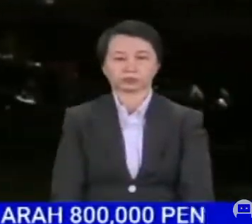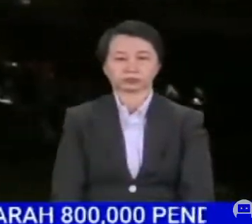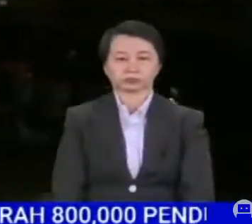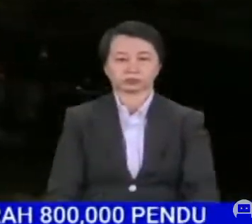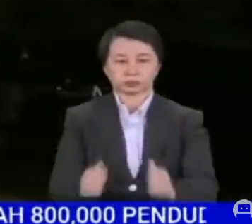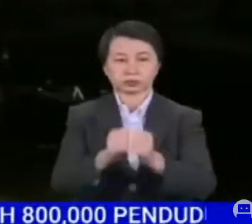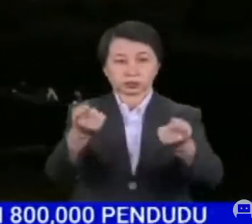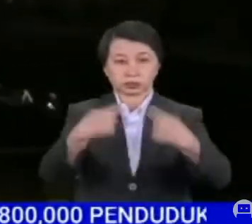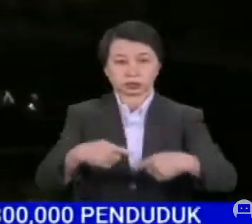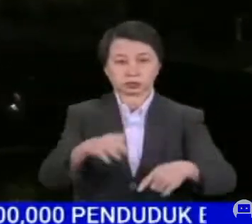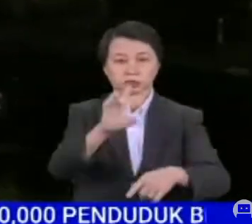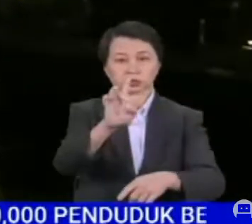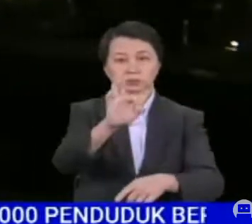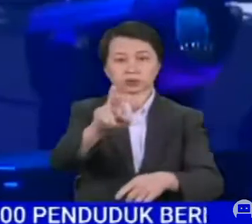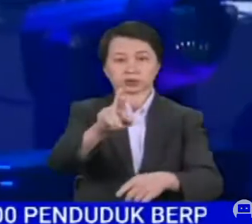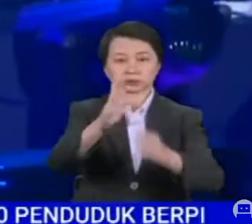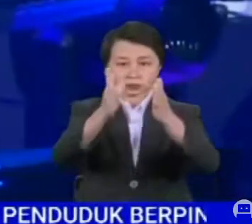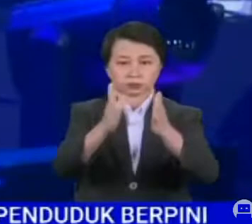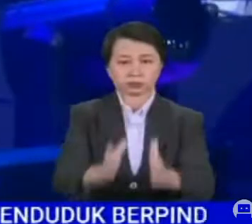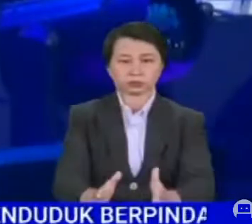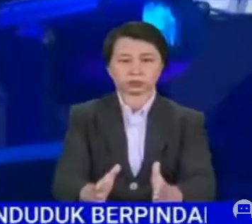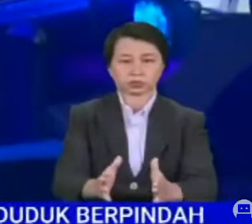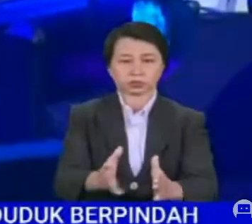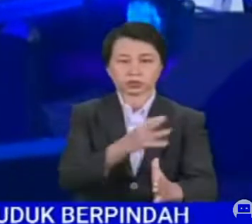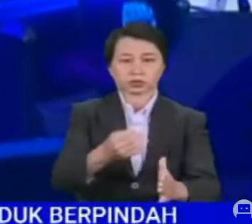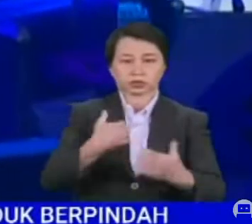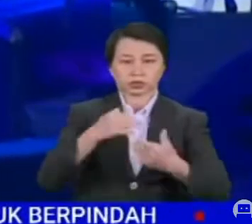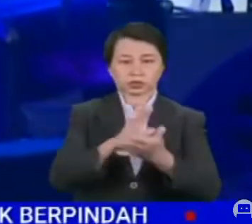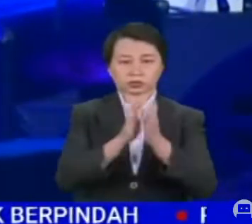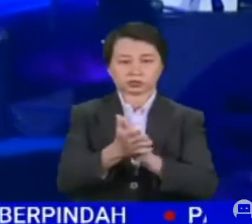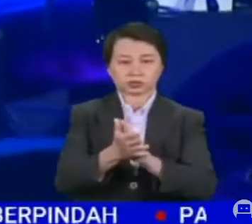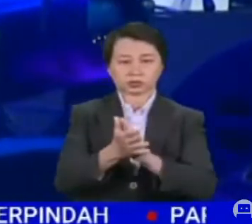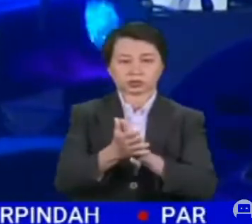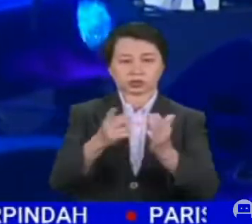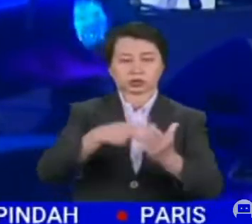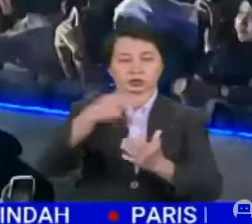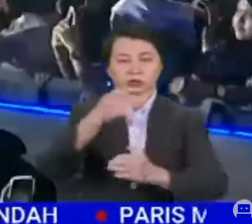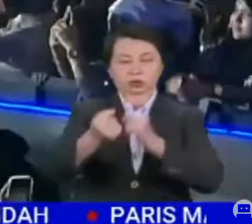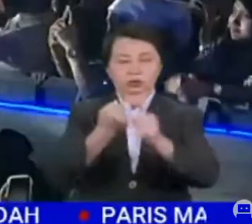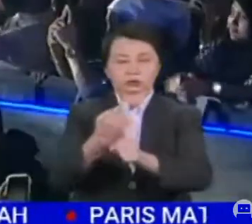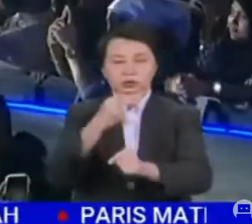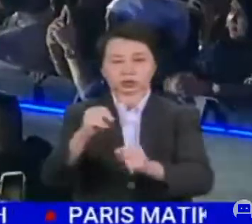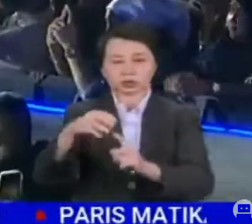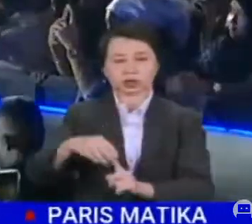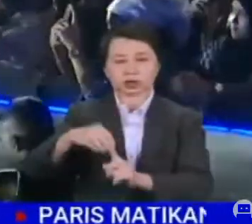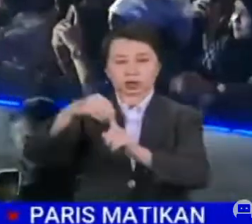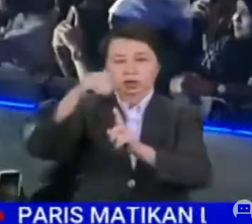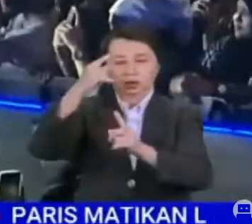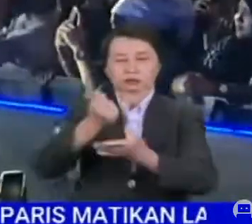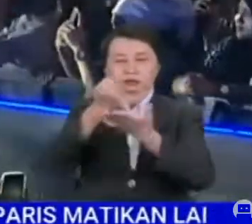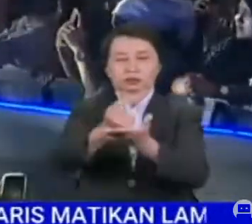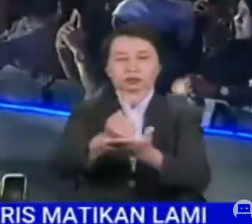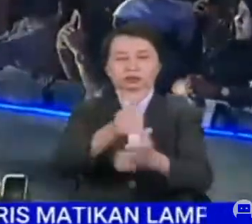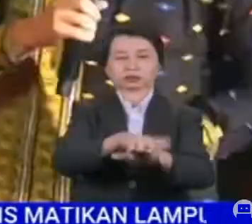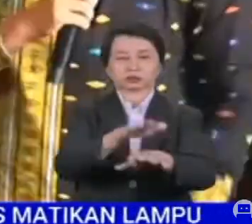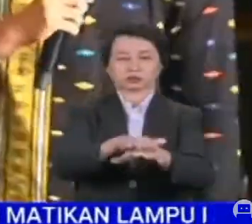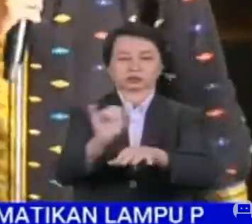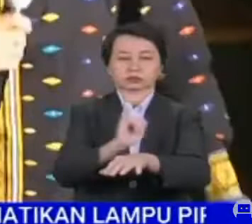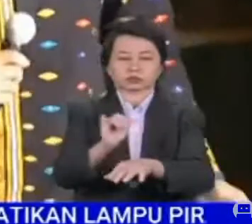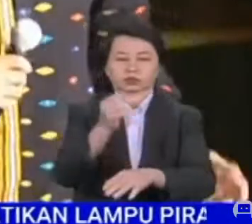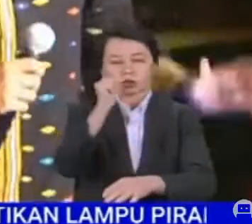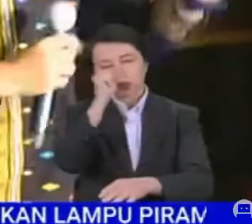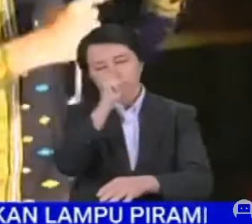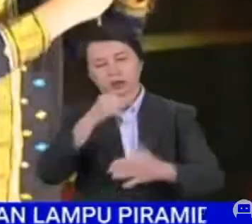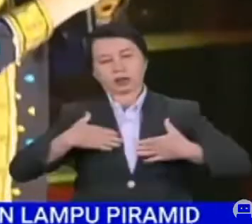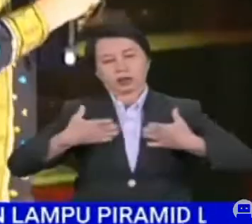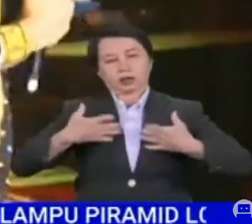Dengan dihadiri 8,000 penonton, selain bakal dijadikan acara tahunan, ia juga dihaskan untuk membantu merancangkan industri hiburan tanah